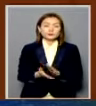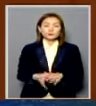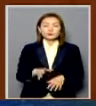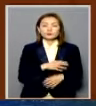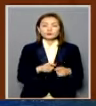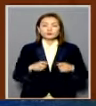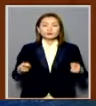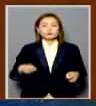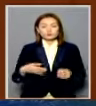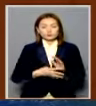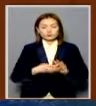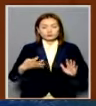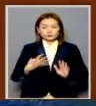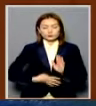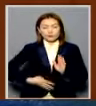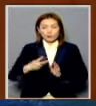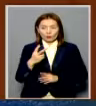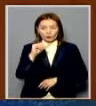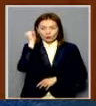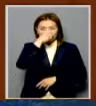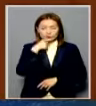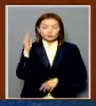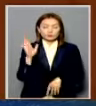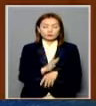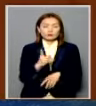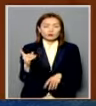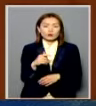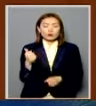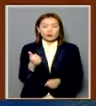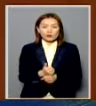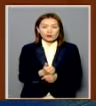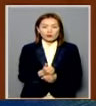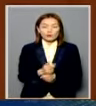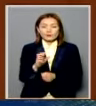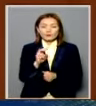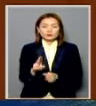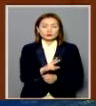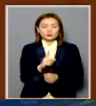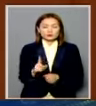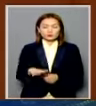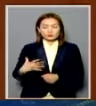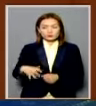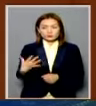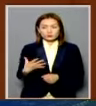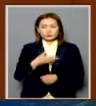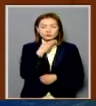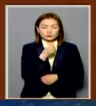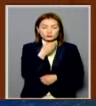была создана в 1992 году указом первого президента на базе комплекса бывшего